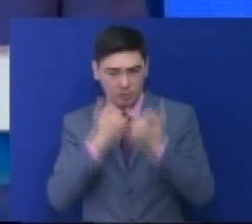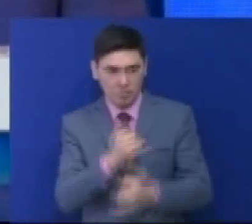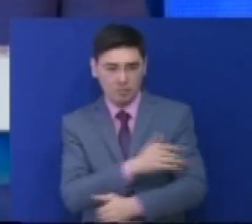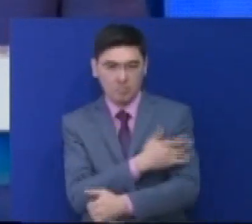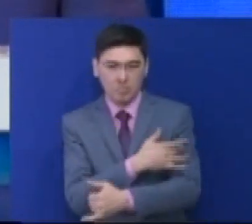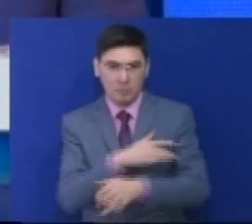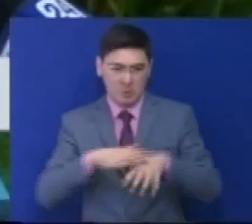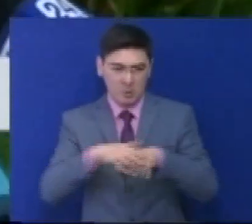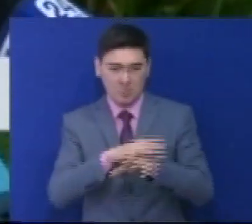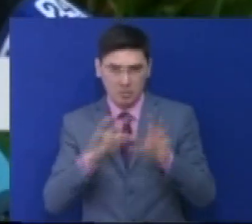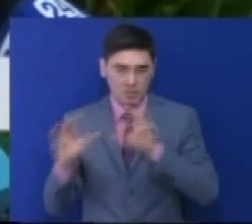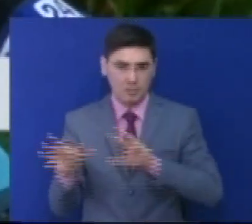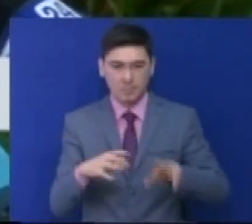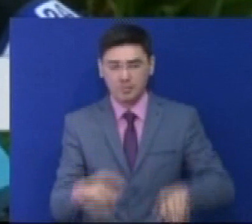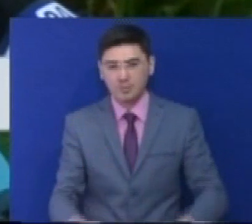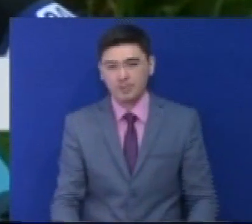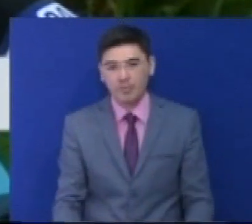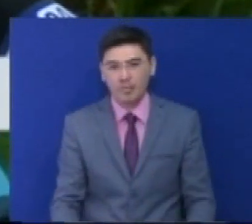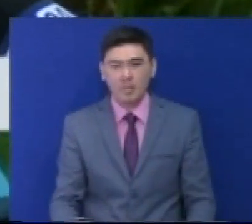служению отчизне.